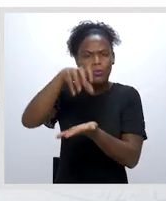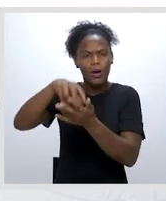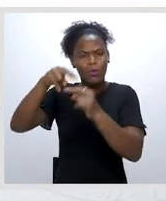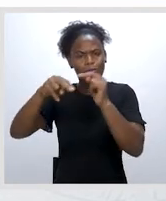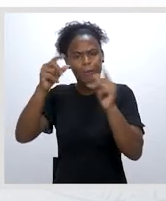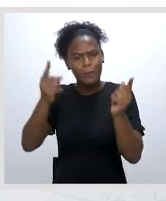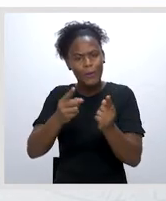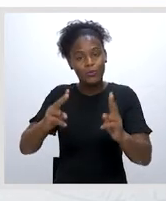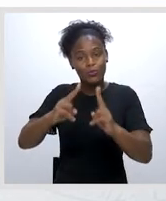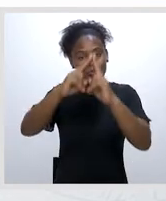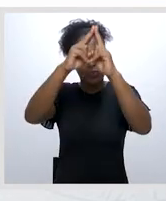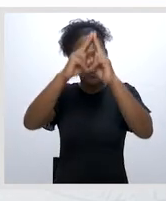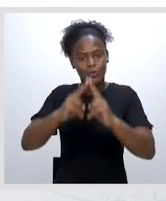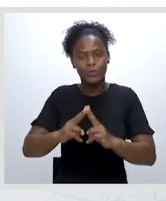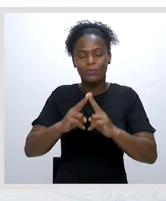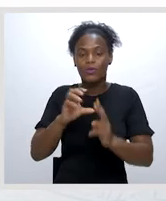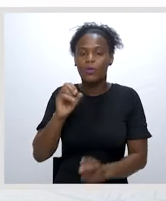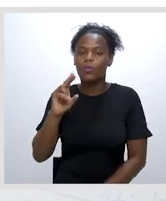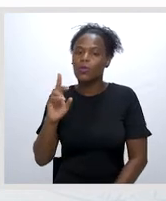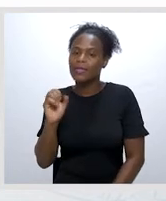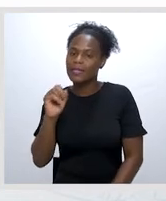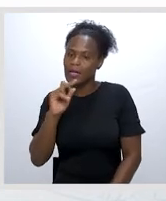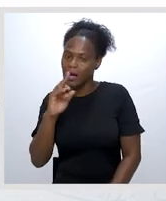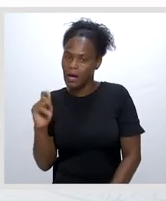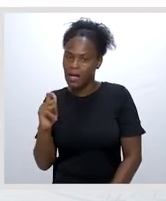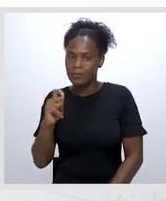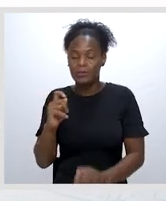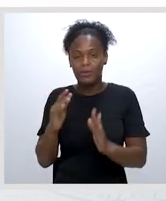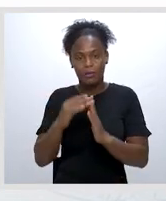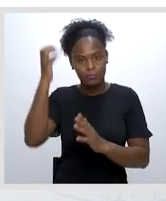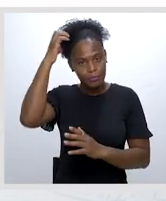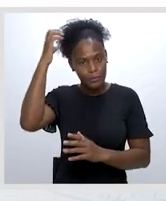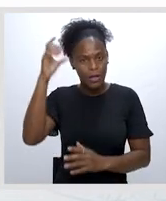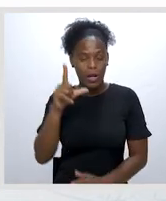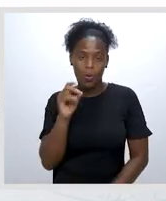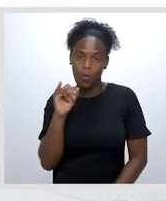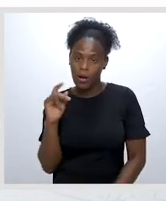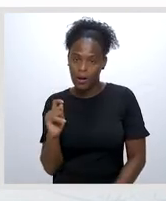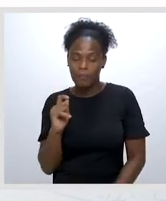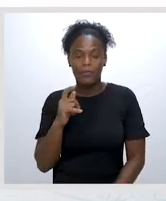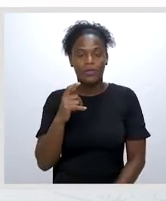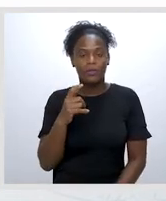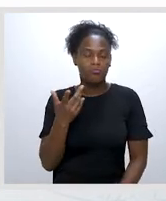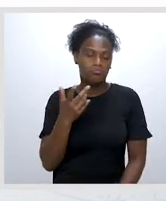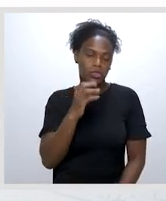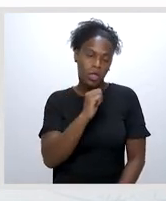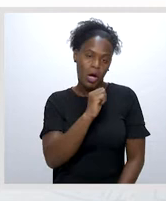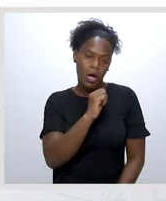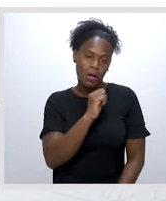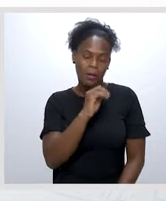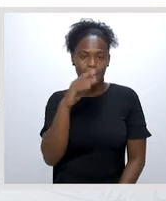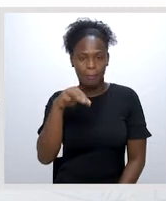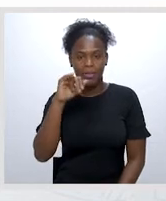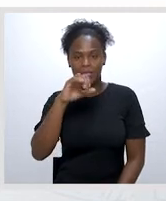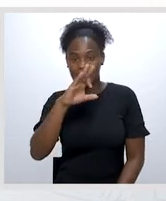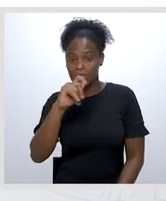La Tour Eiffel, le pont du Gard, les châteaux de la Loire, le Mont Saint-Michel, le théâtre d'Orange et